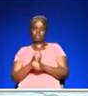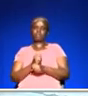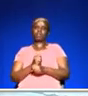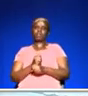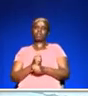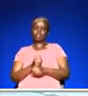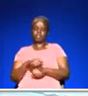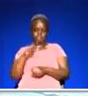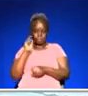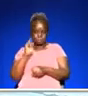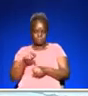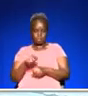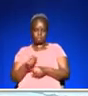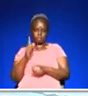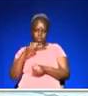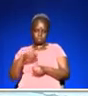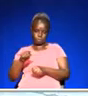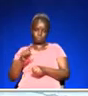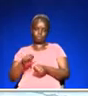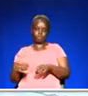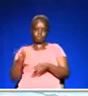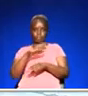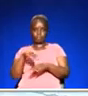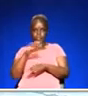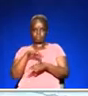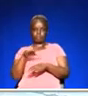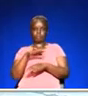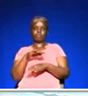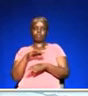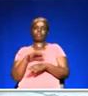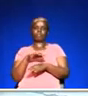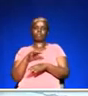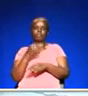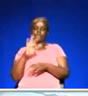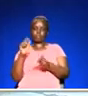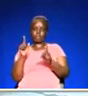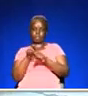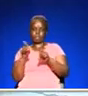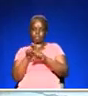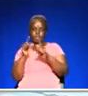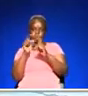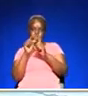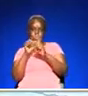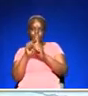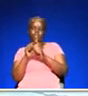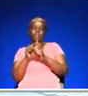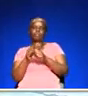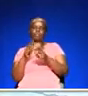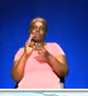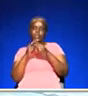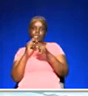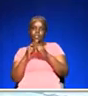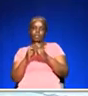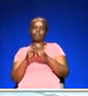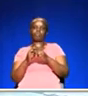lazima tuweze kwenda katika msingi wa neno hilo. Na tunaita vipashio vya lugha